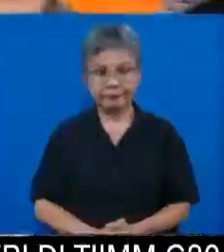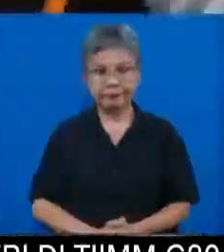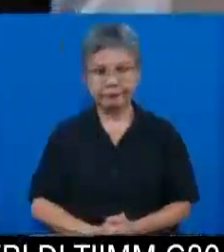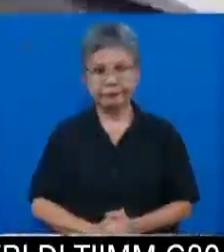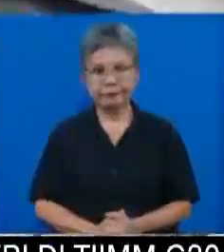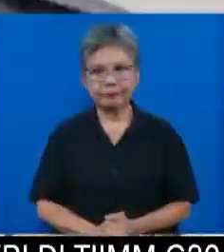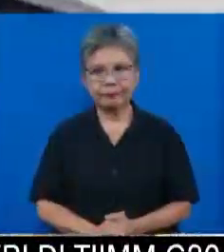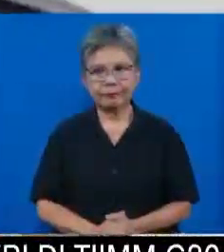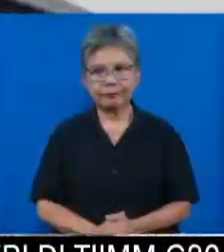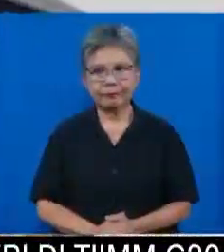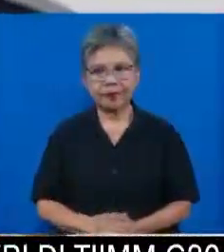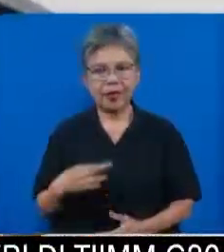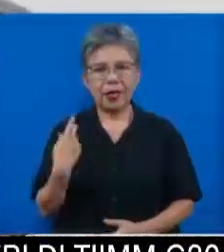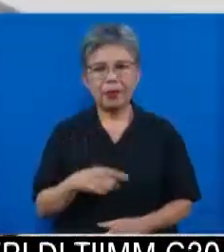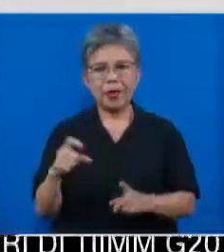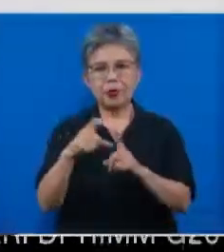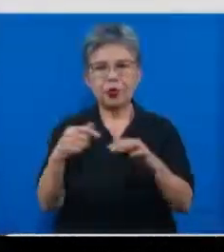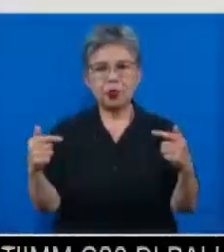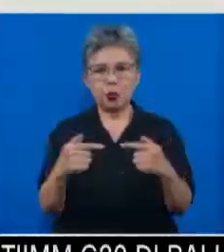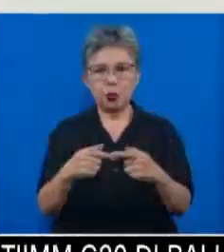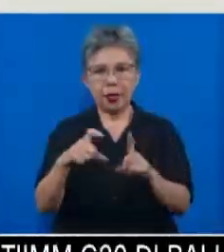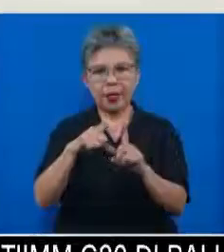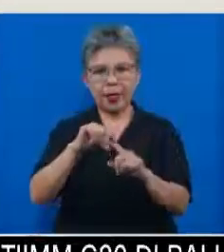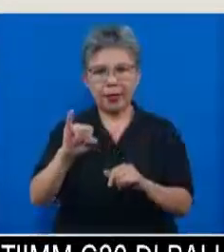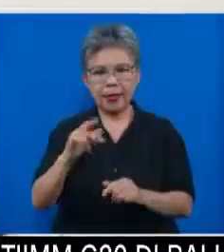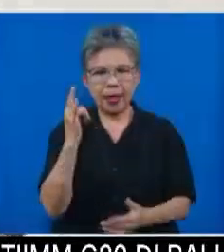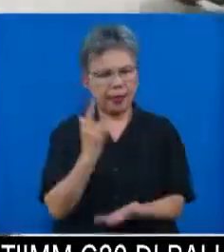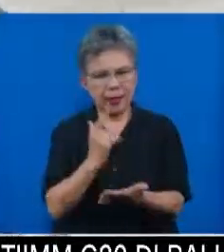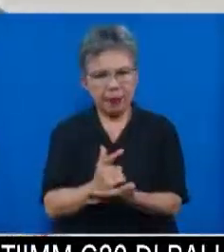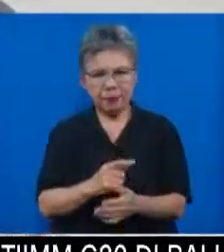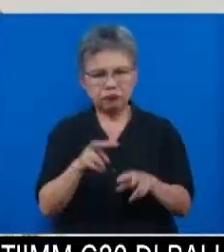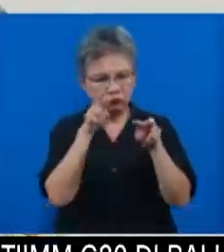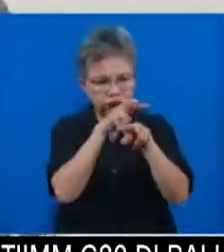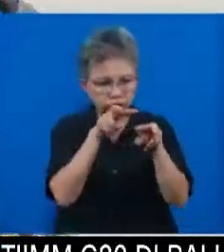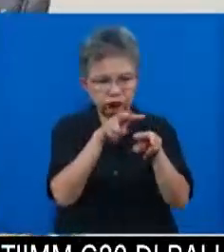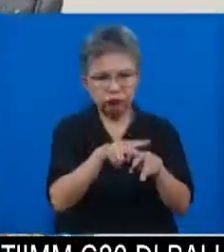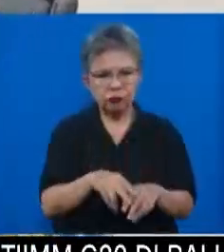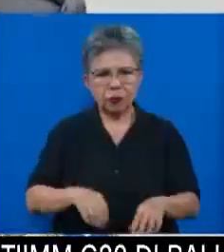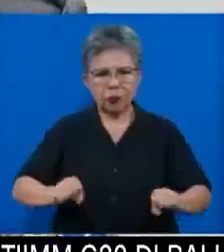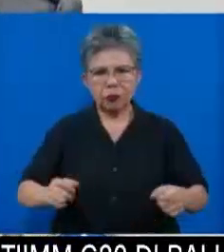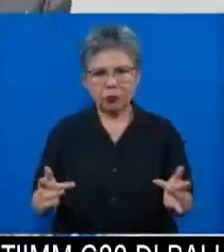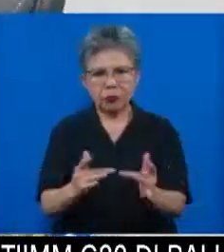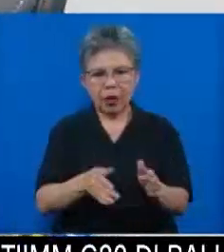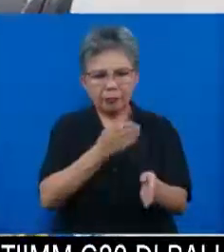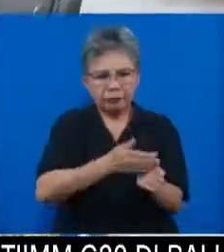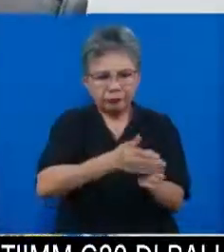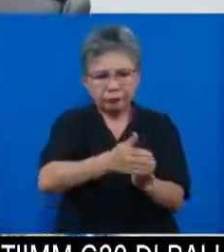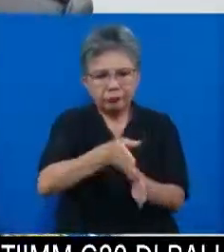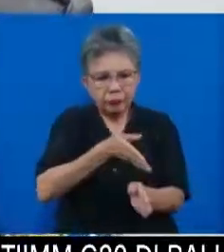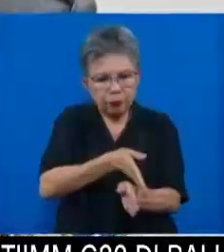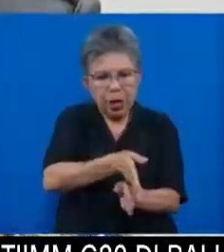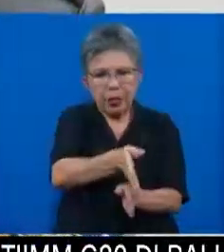tadi. Kami dari Sudinhub Perhubungan Jakarta Pusat tetap antisipasi kendaraan roda 2